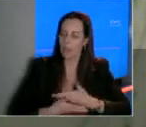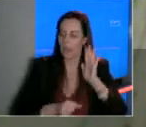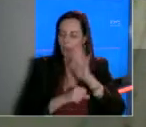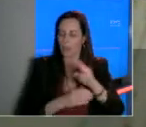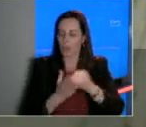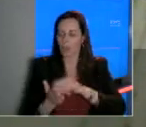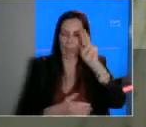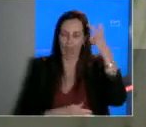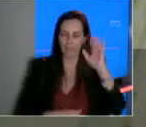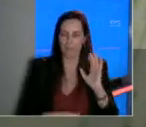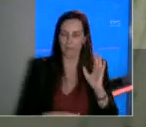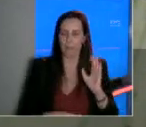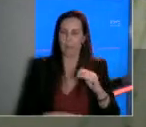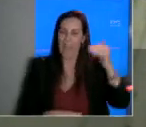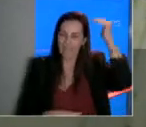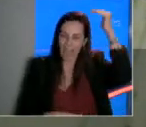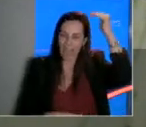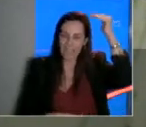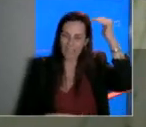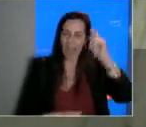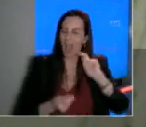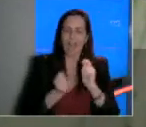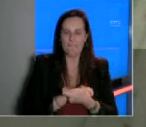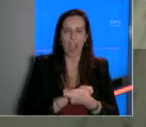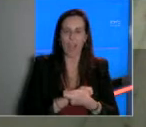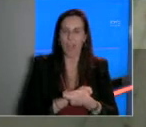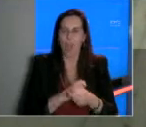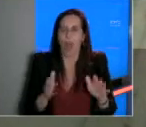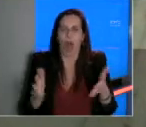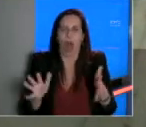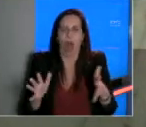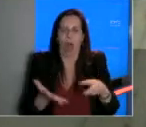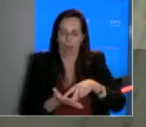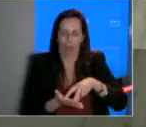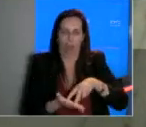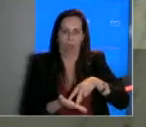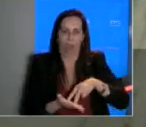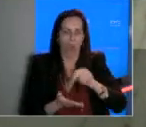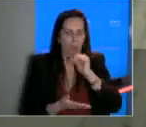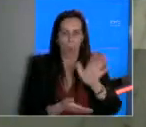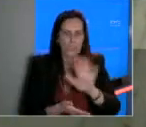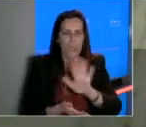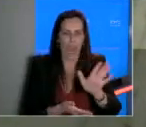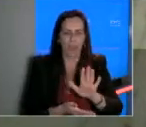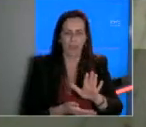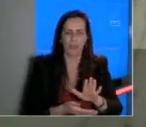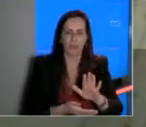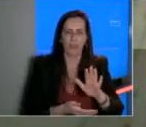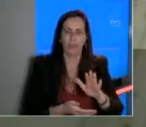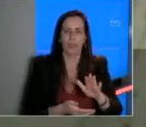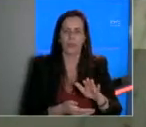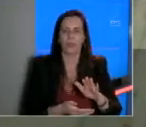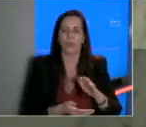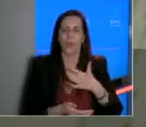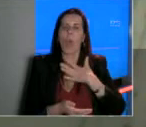הרשימה המשותפת. גנץ הפך להיות בחדן שלא רצה שיהיה, הוא נסה